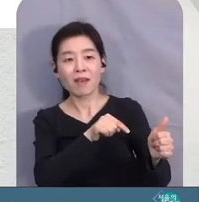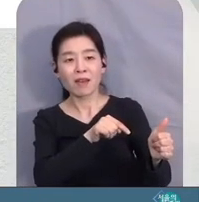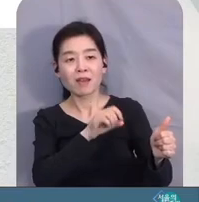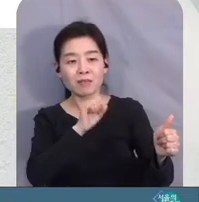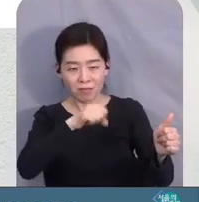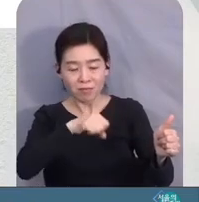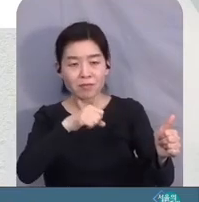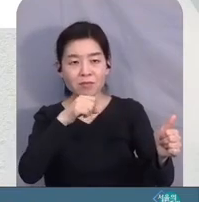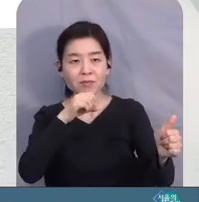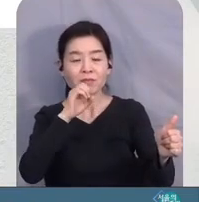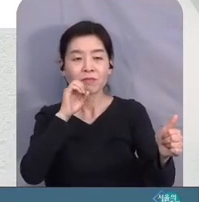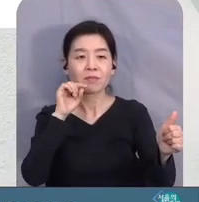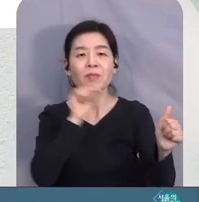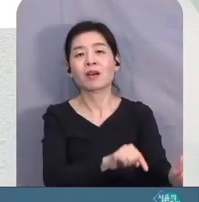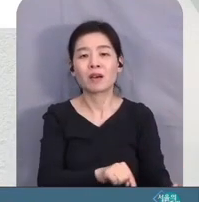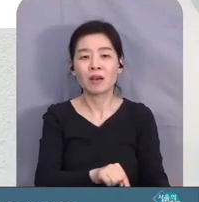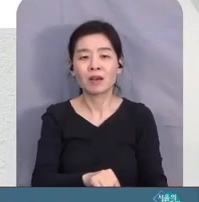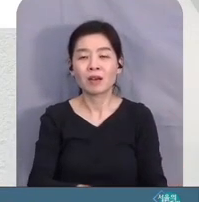알겠습니다.